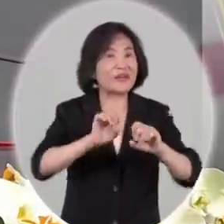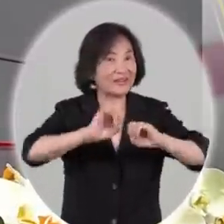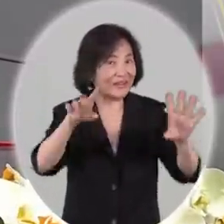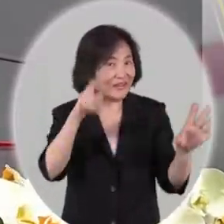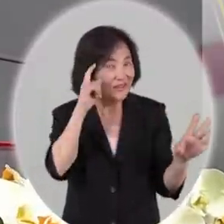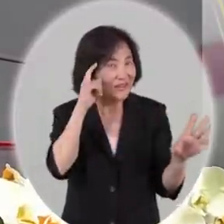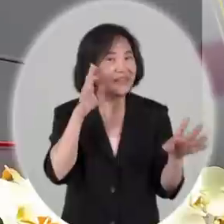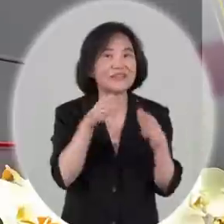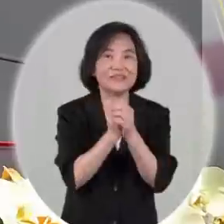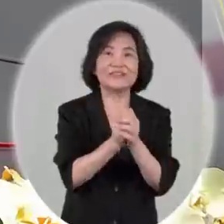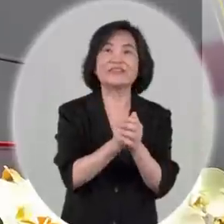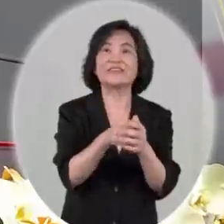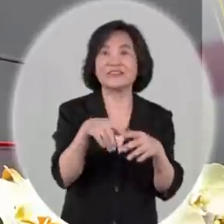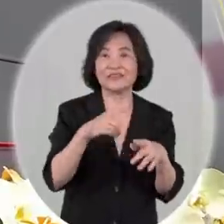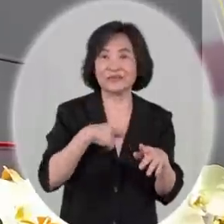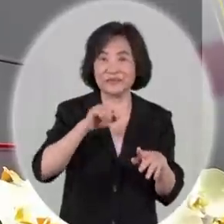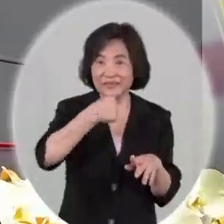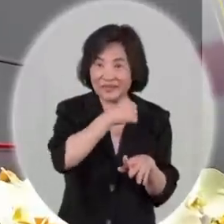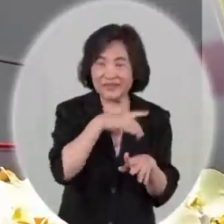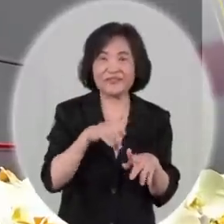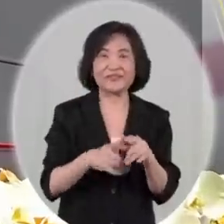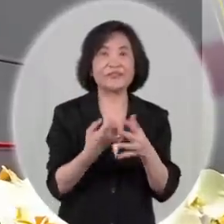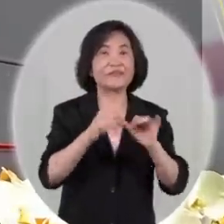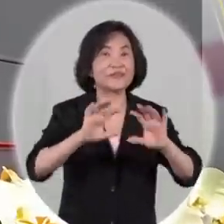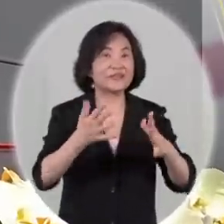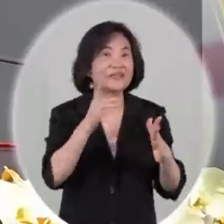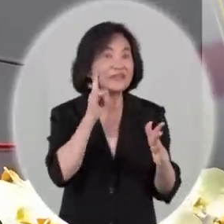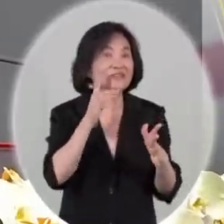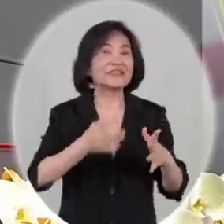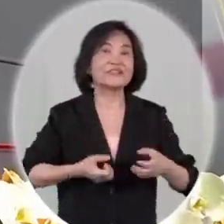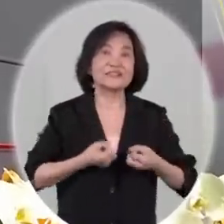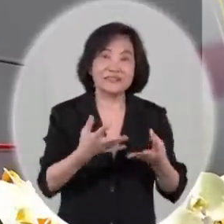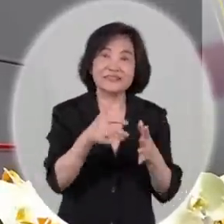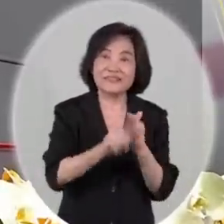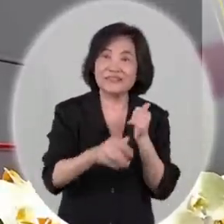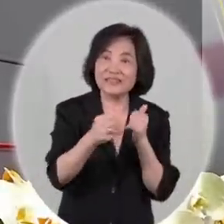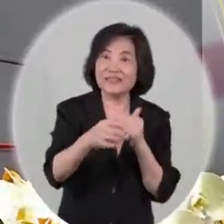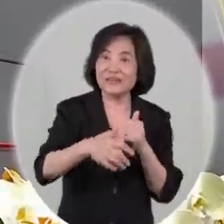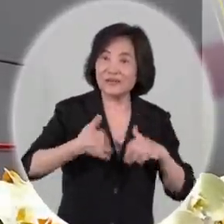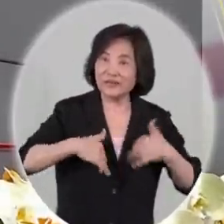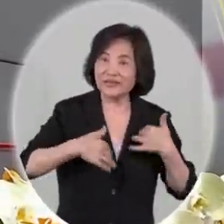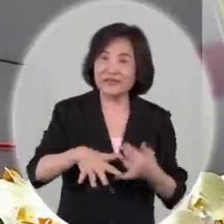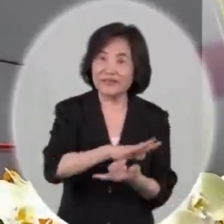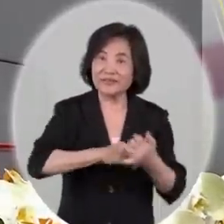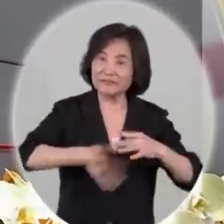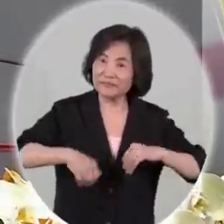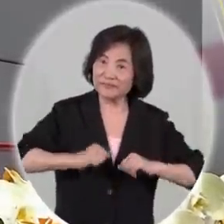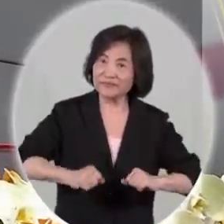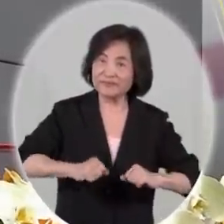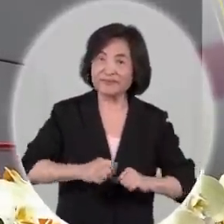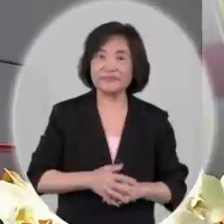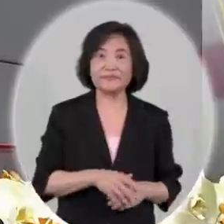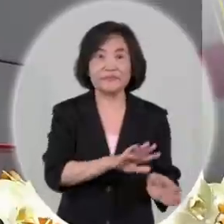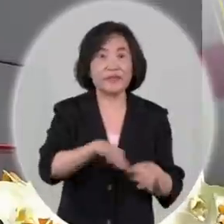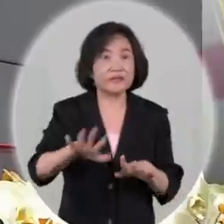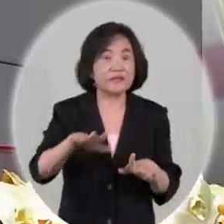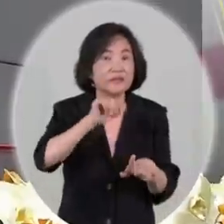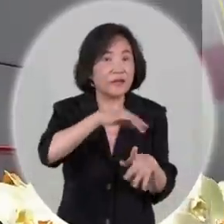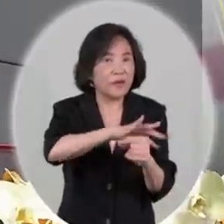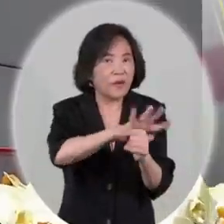们国家生日快乐，全国同胞健康平安。今年台湾因新冠肺